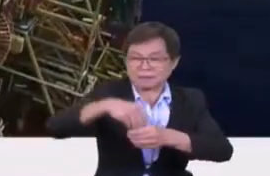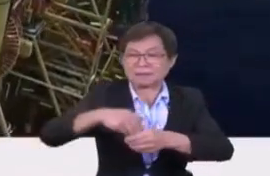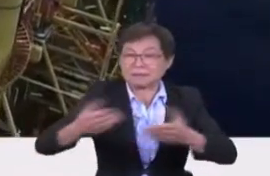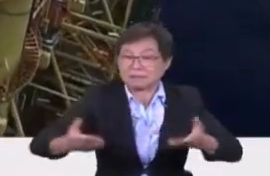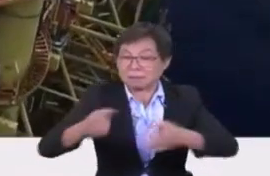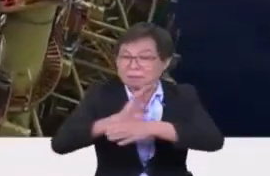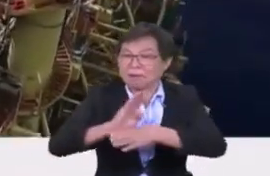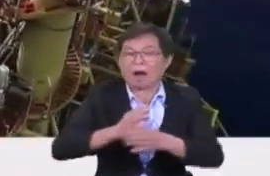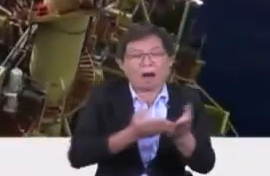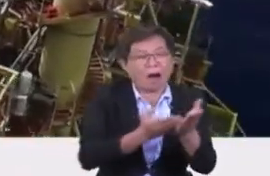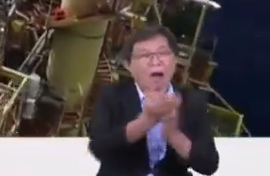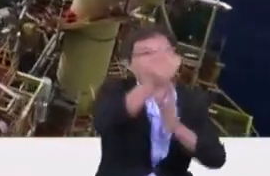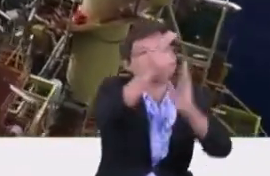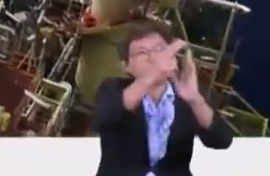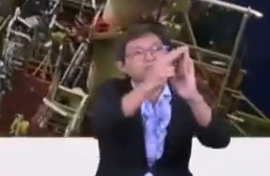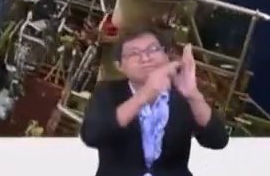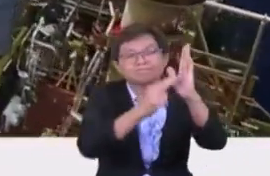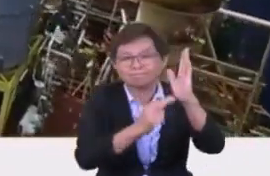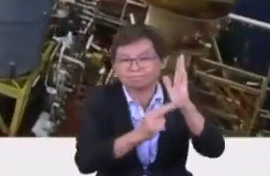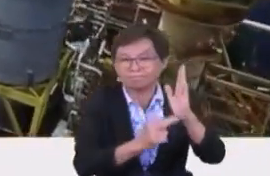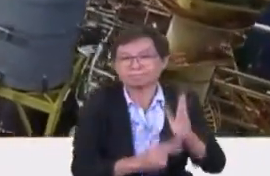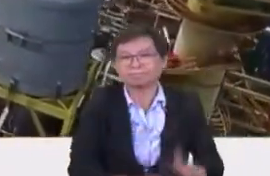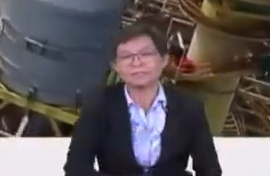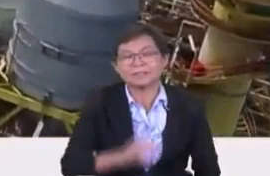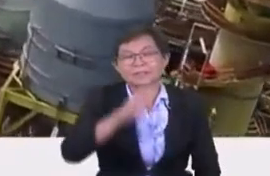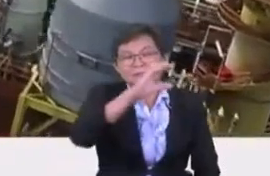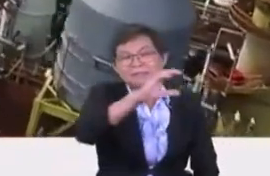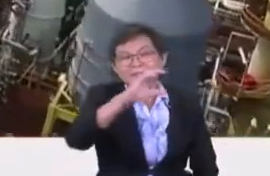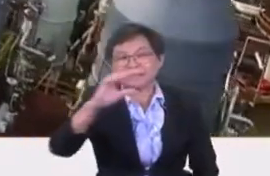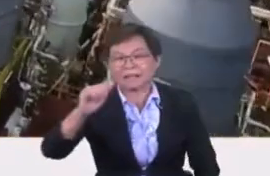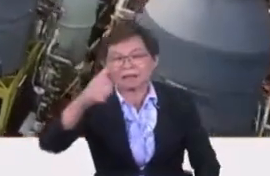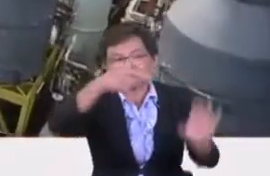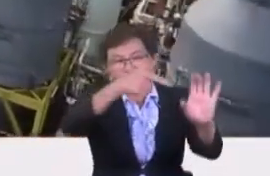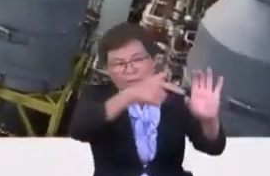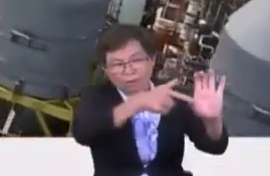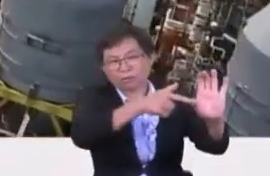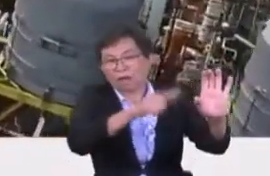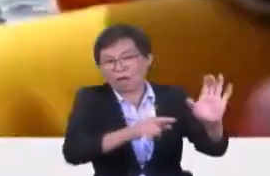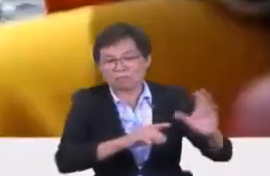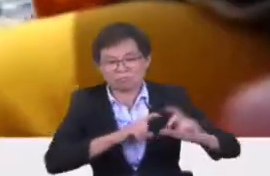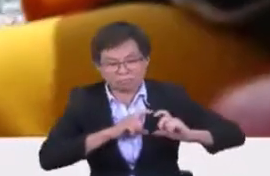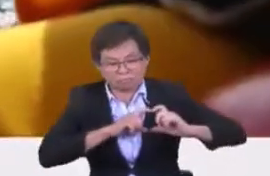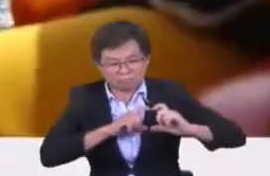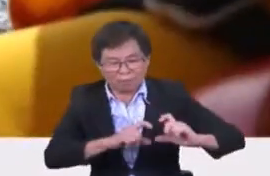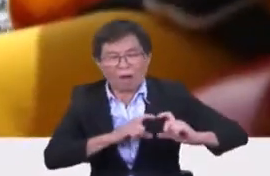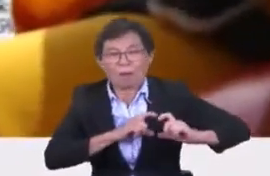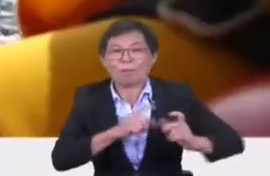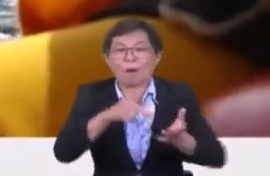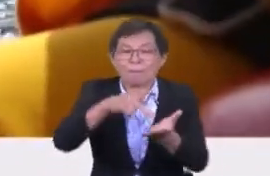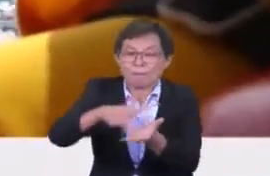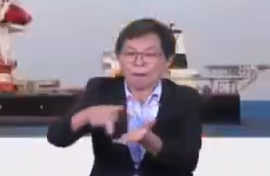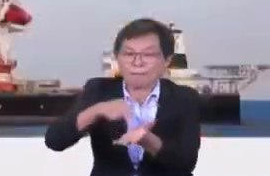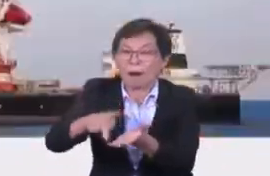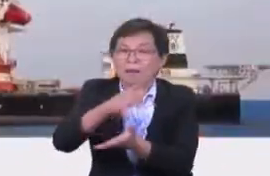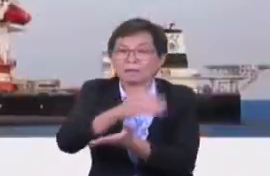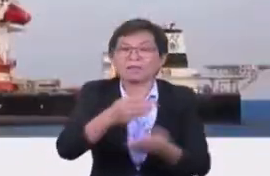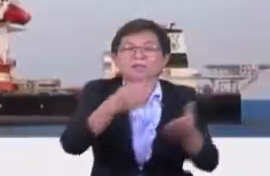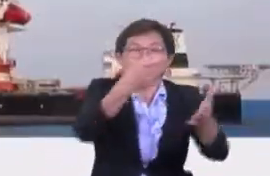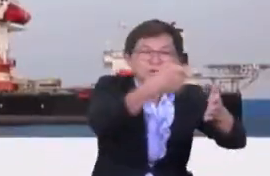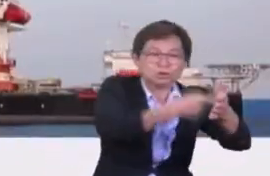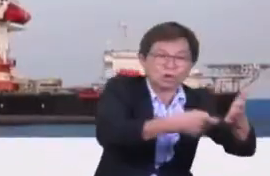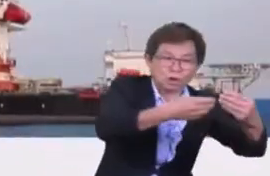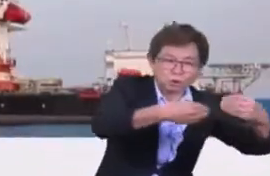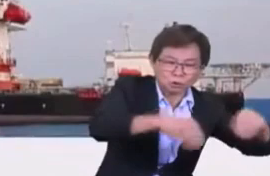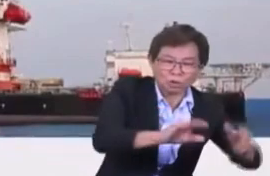Gus mengekalkan hak perundangannya menu Sisinya juga Petronas akan terus commited membayar tunai royalti minyak dan cuka jualan